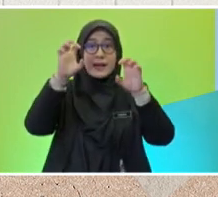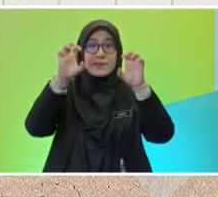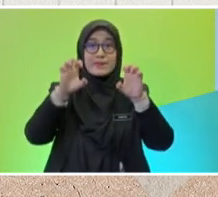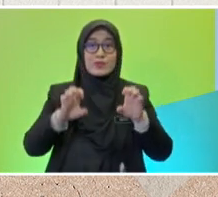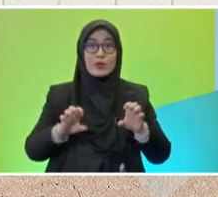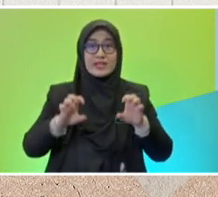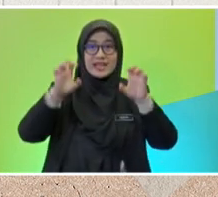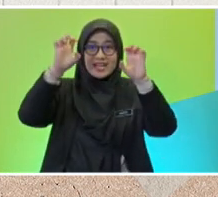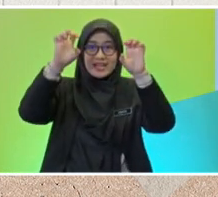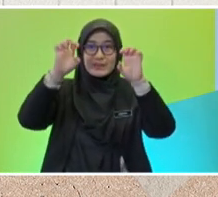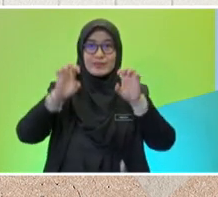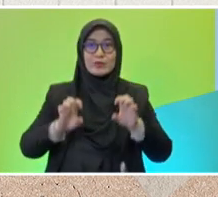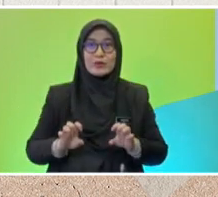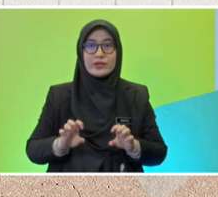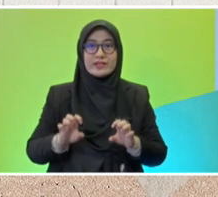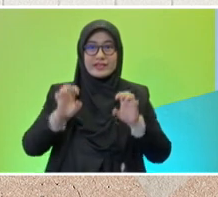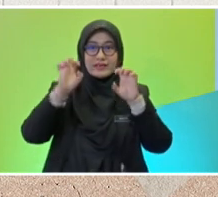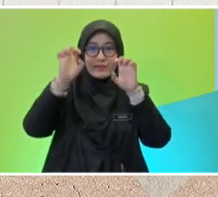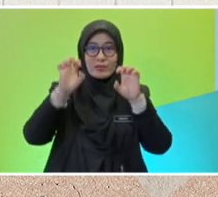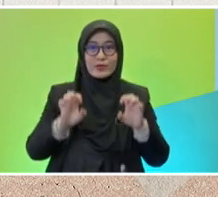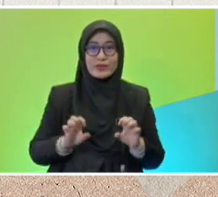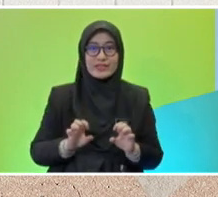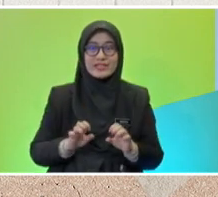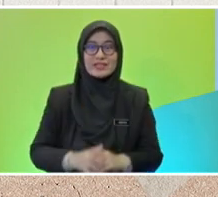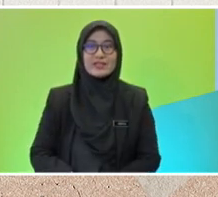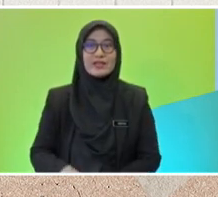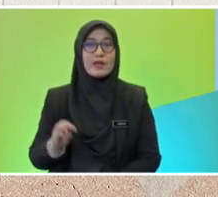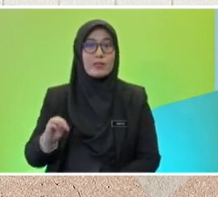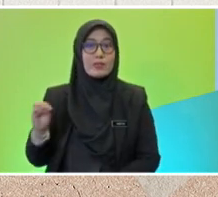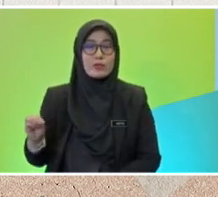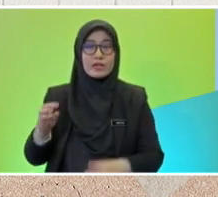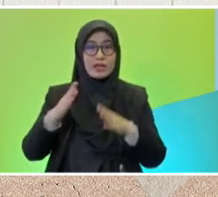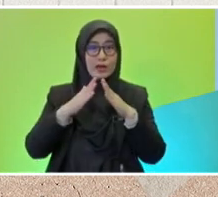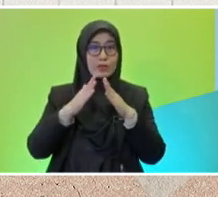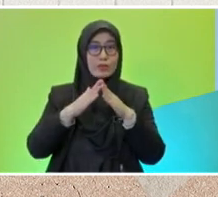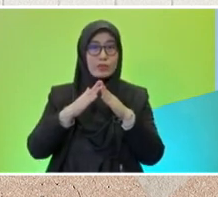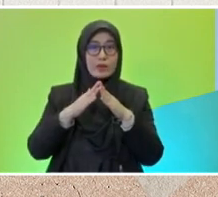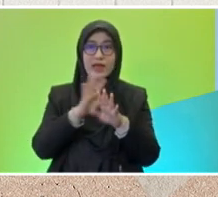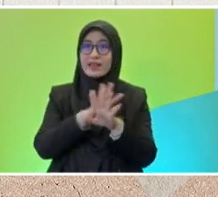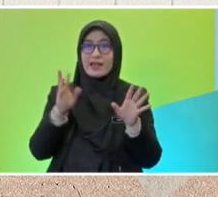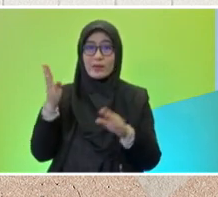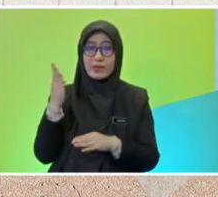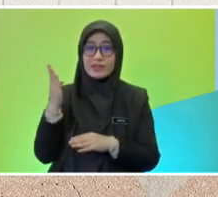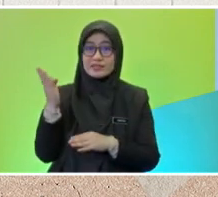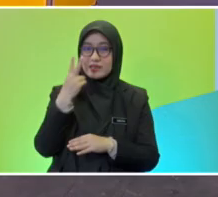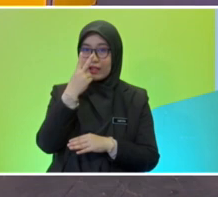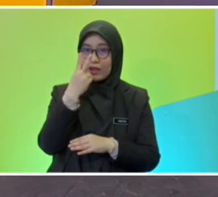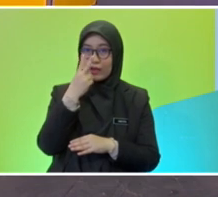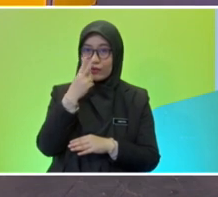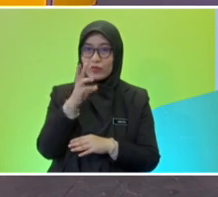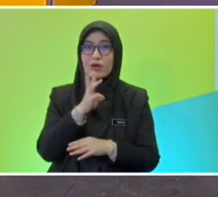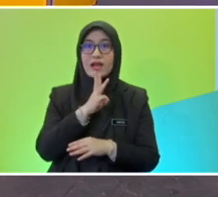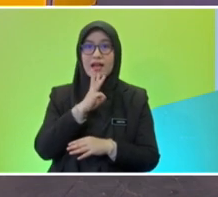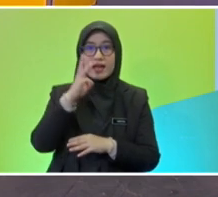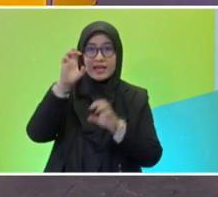ataupun pelajar semua ke rumah mesti jarang nampak kalau pagi-pagi